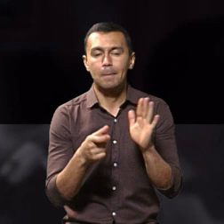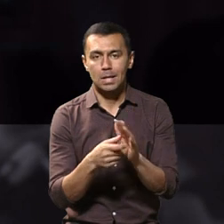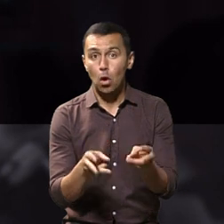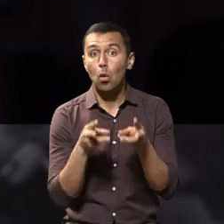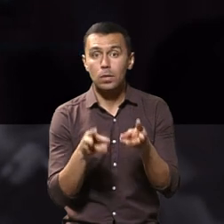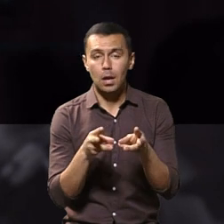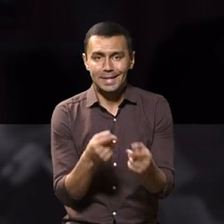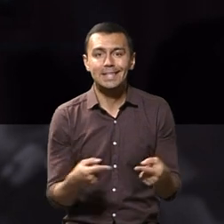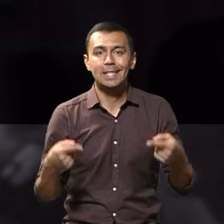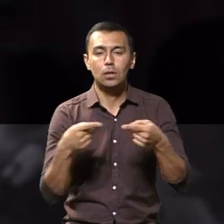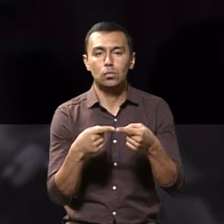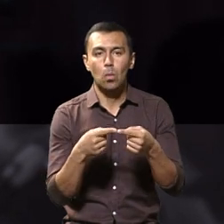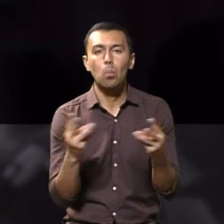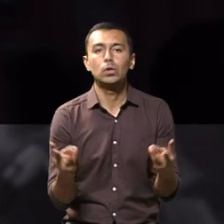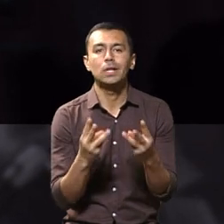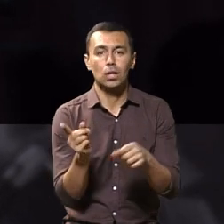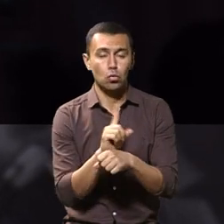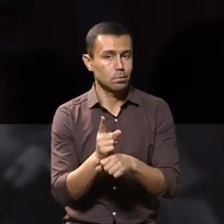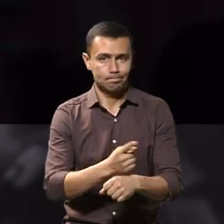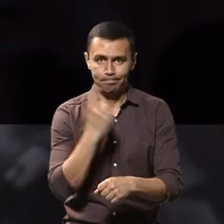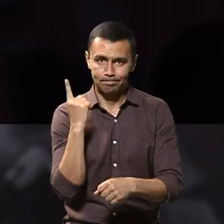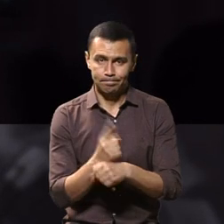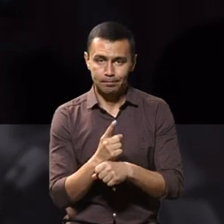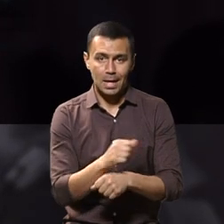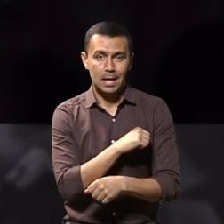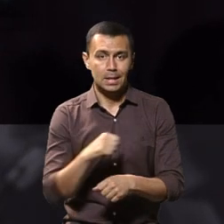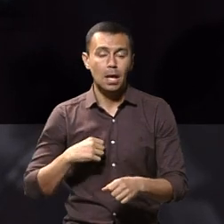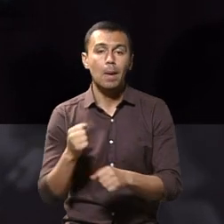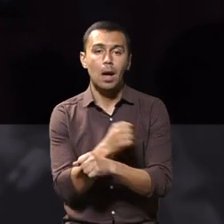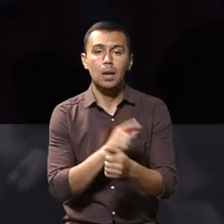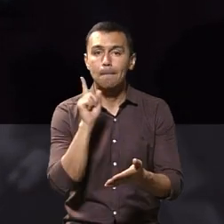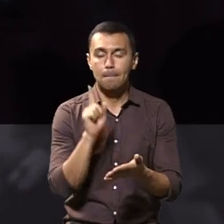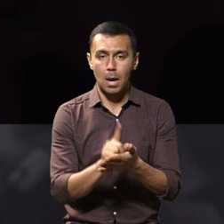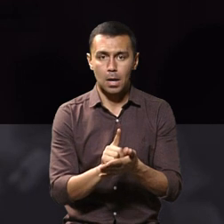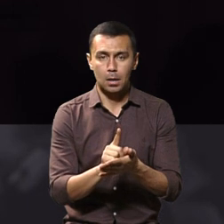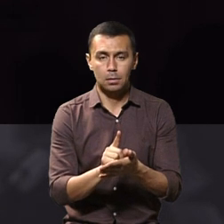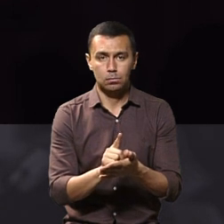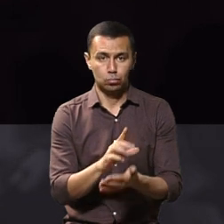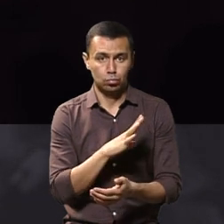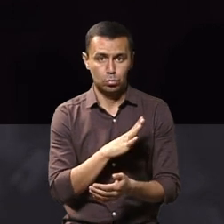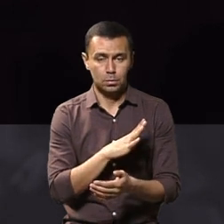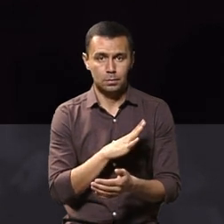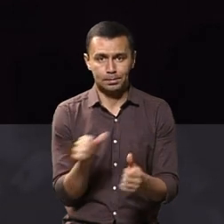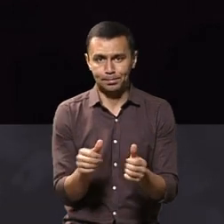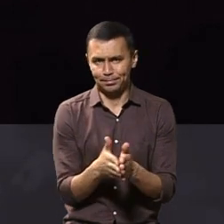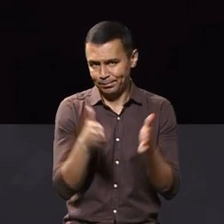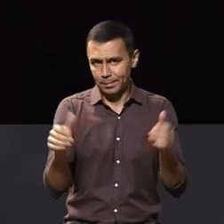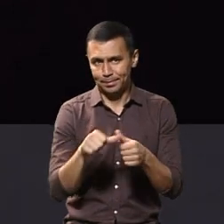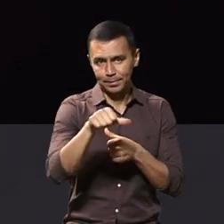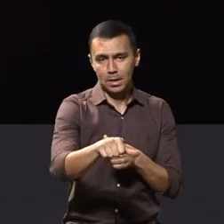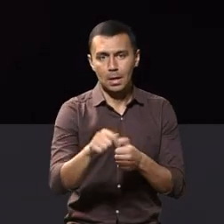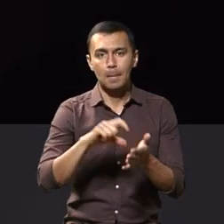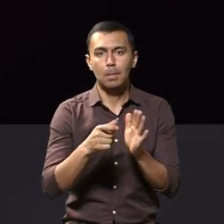котельні згідно пожежних норм заборонено. Сам генератор має знаходитися за межами